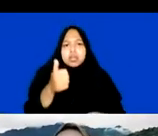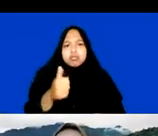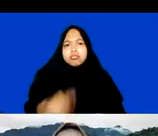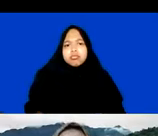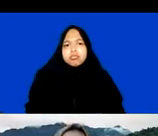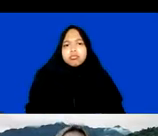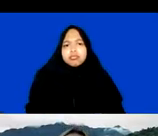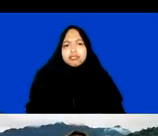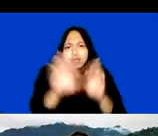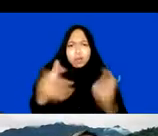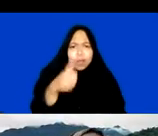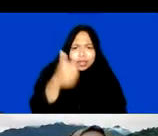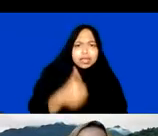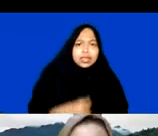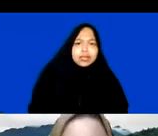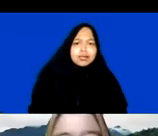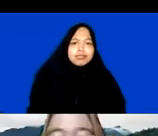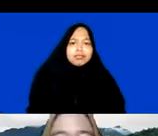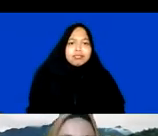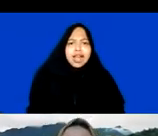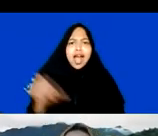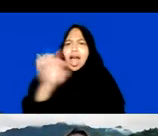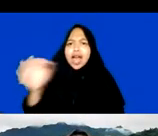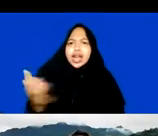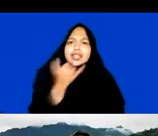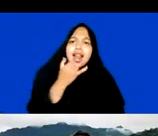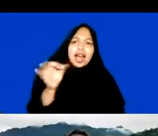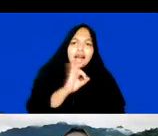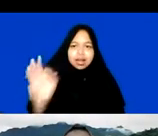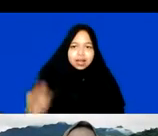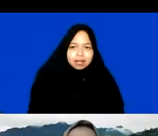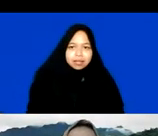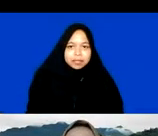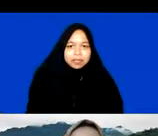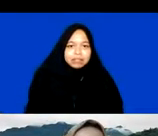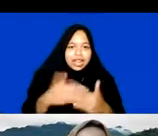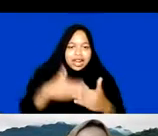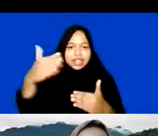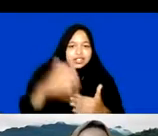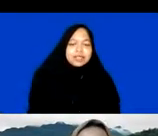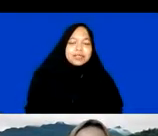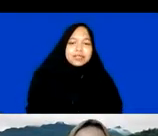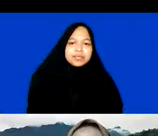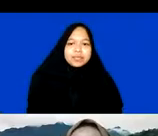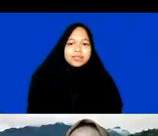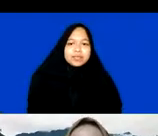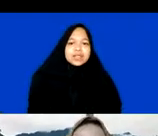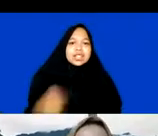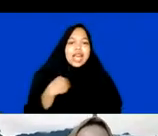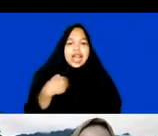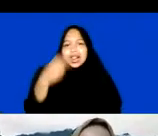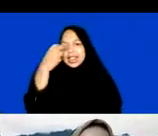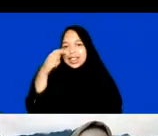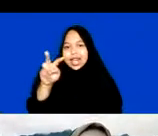Benar-benar aja, nggak ada salahnya. Oke, kemudian selanjutnya nih Mas Kirei, saya melihat ini